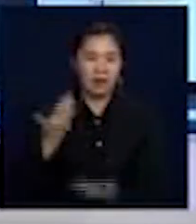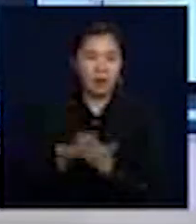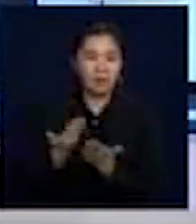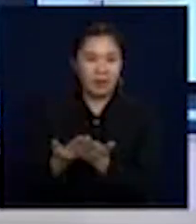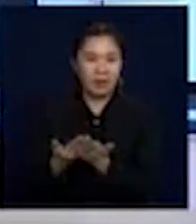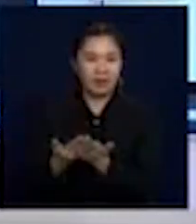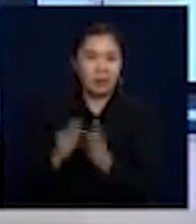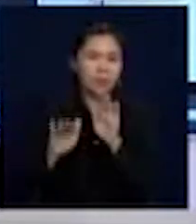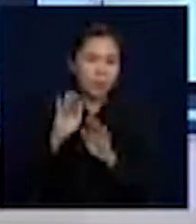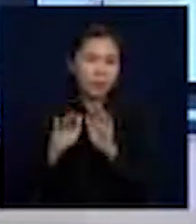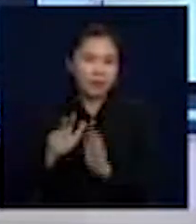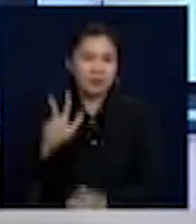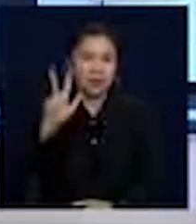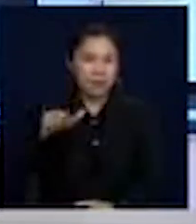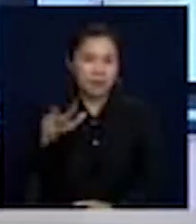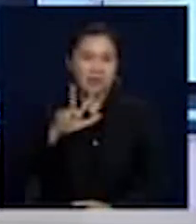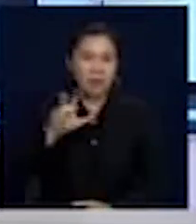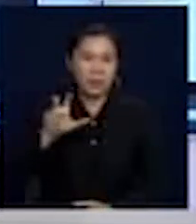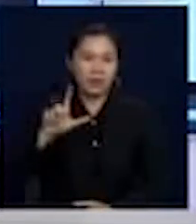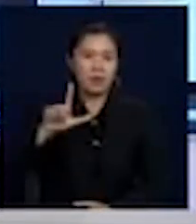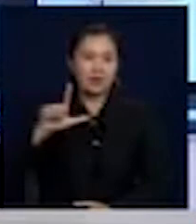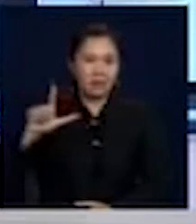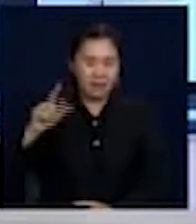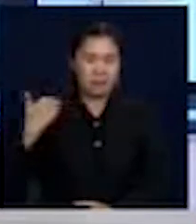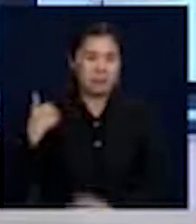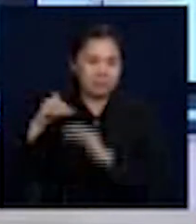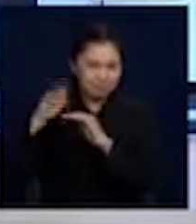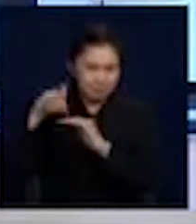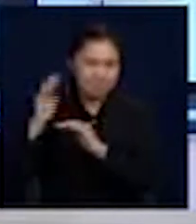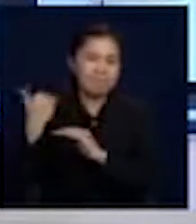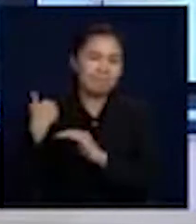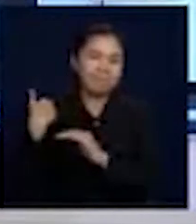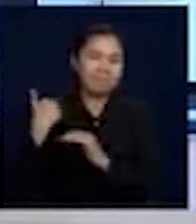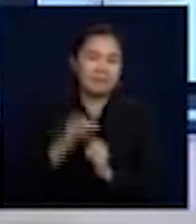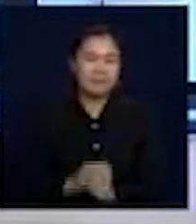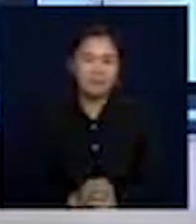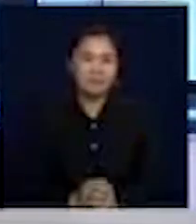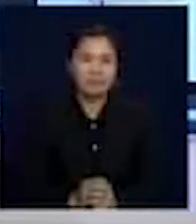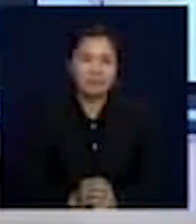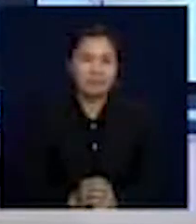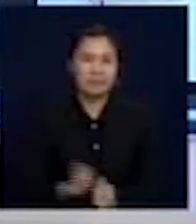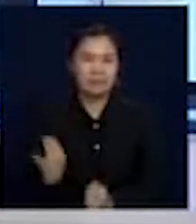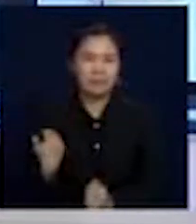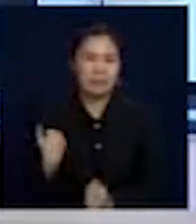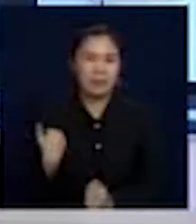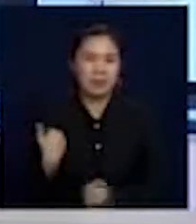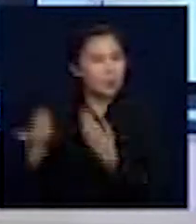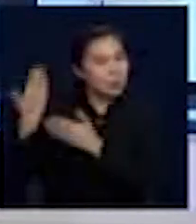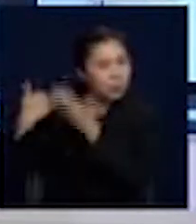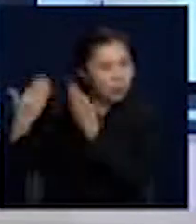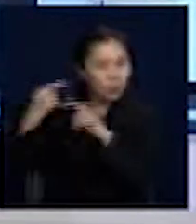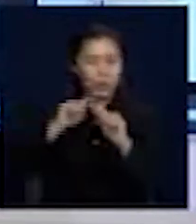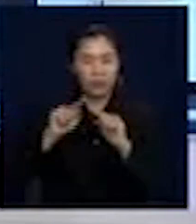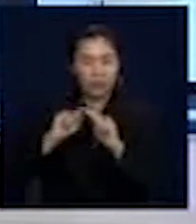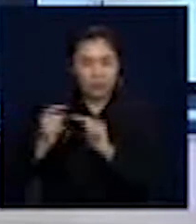มๆ 3,300 ล้านบาทจริงๆกว่านะฮะ 3,300 ล้านบาทแล้วก็มีการแจ้งที่มาที่ไปนะครับท้าย